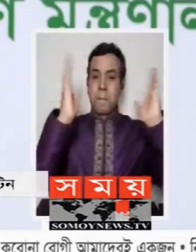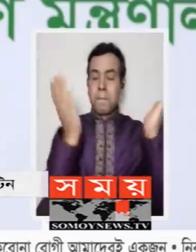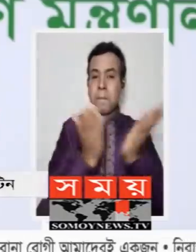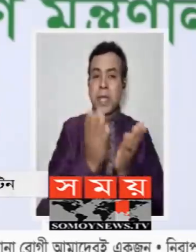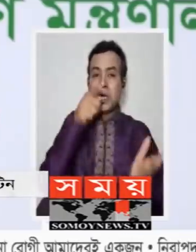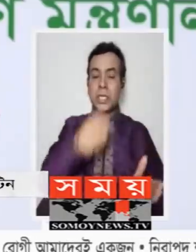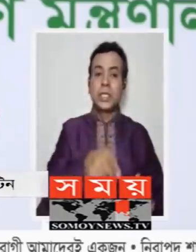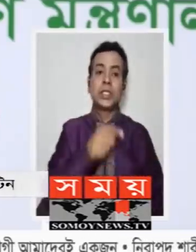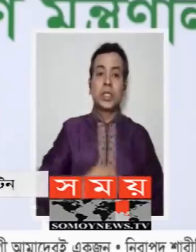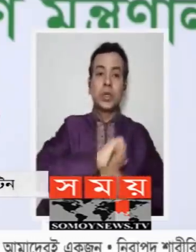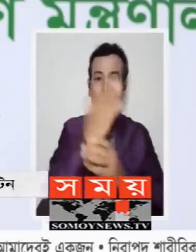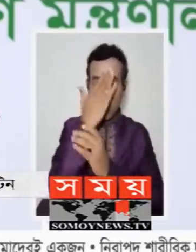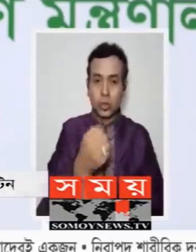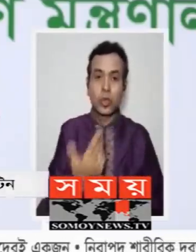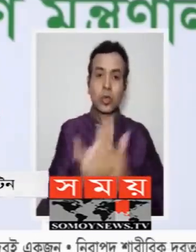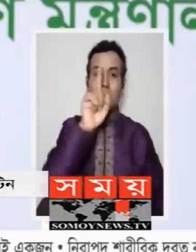5,992 জন।